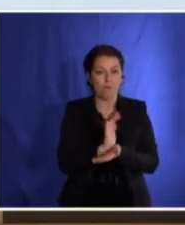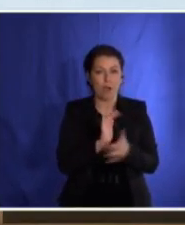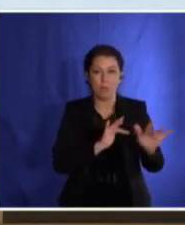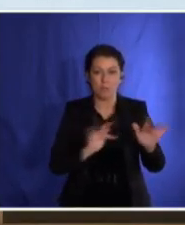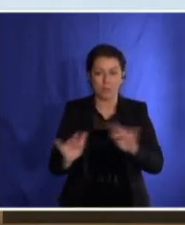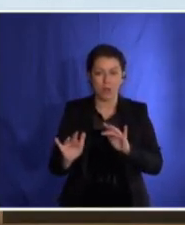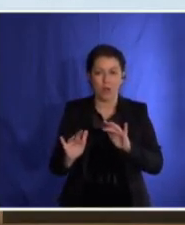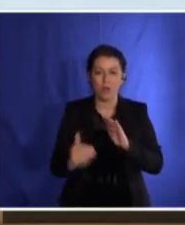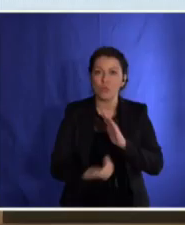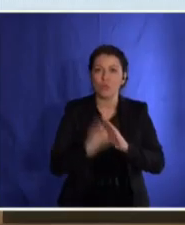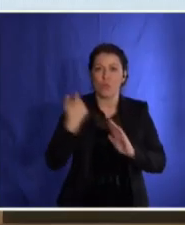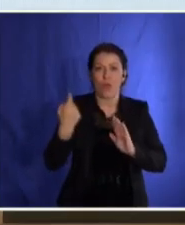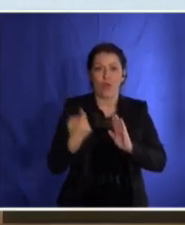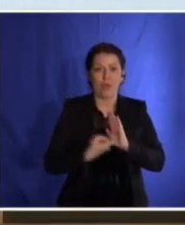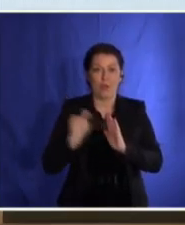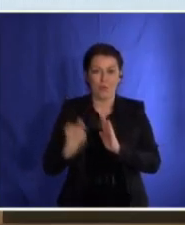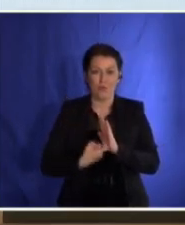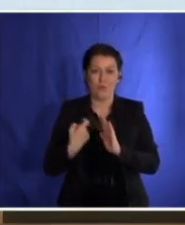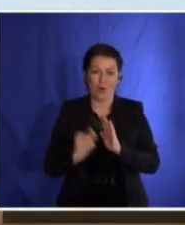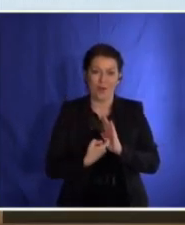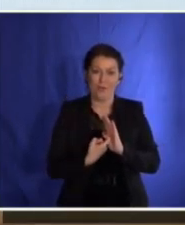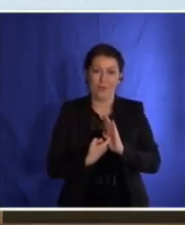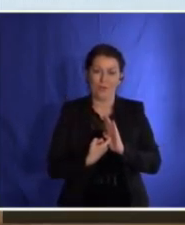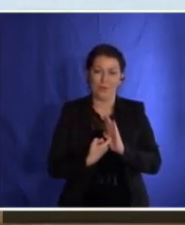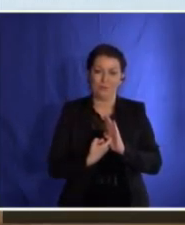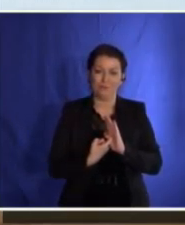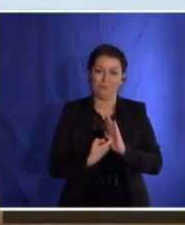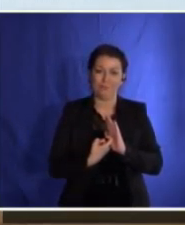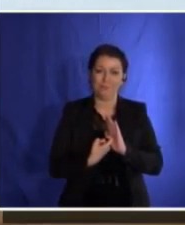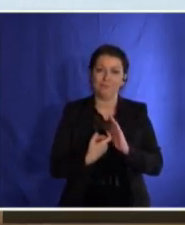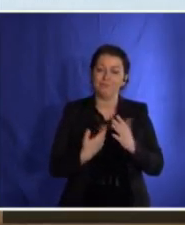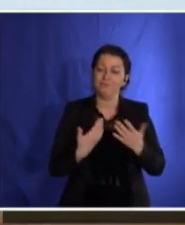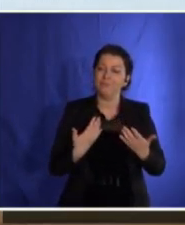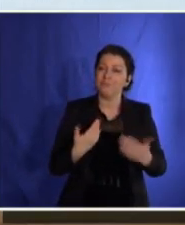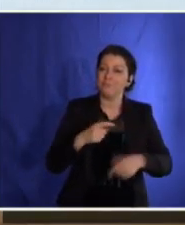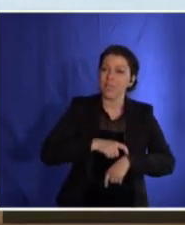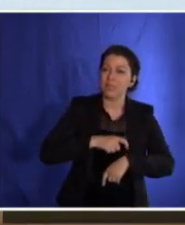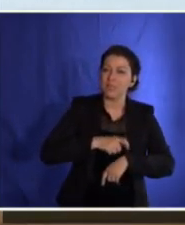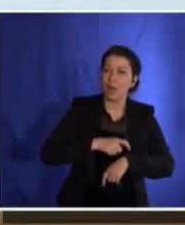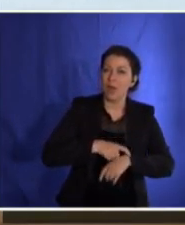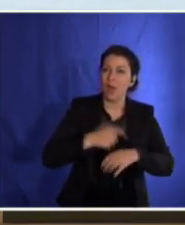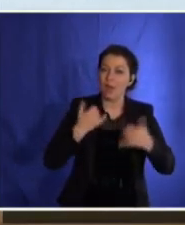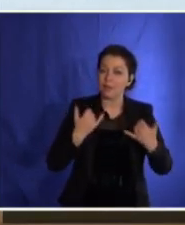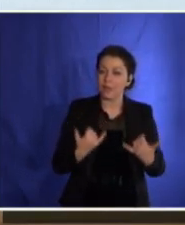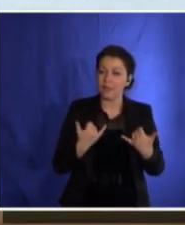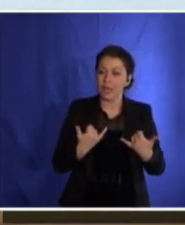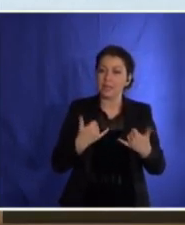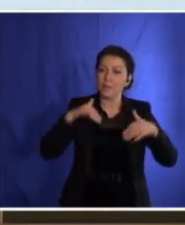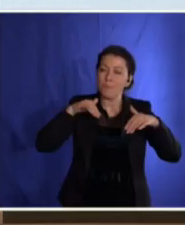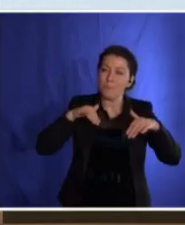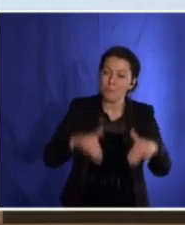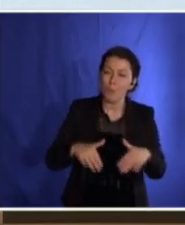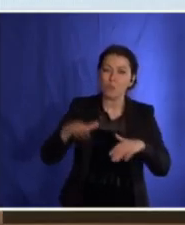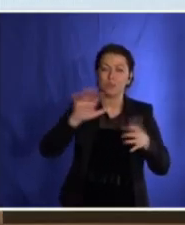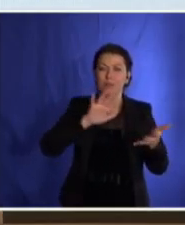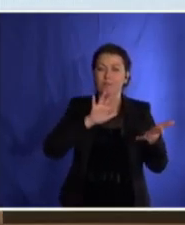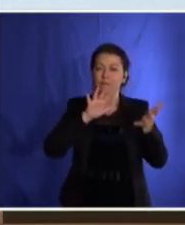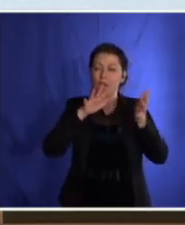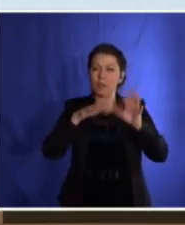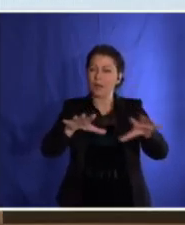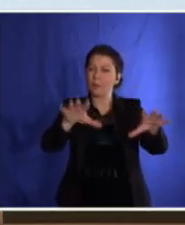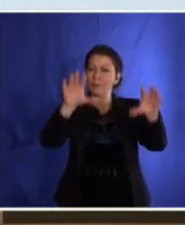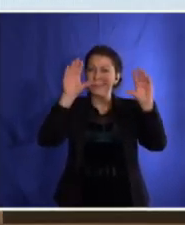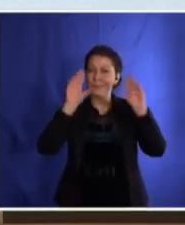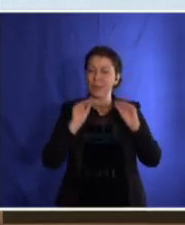Herausforderungen. In einer Zeit, wo wir einfach die Veränderung wahrnehmen müssen und uns darauf einstellen